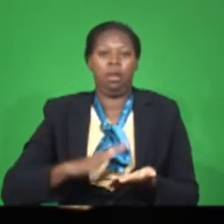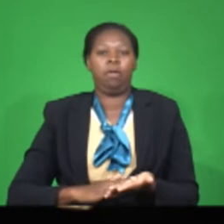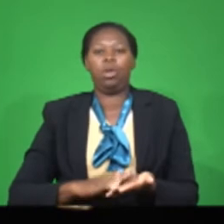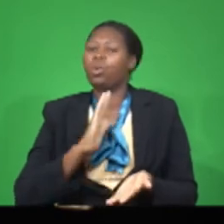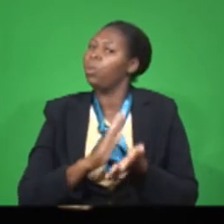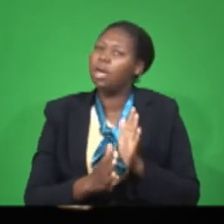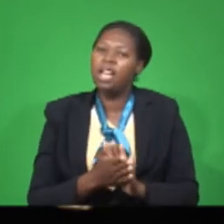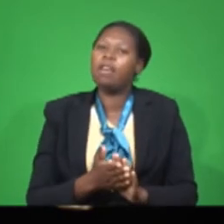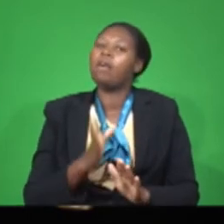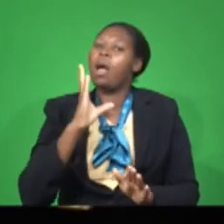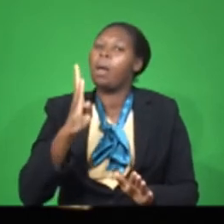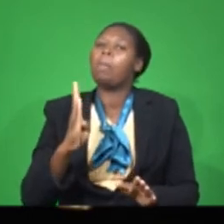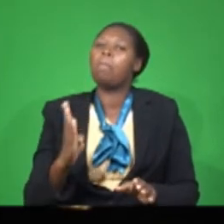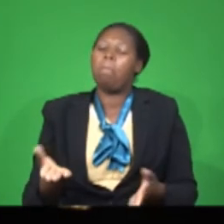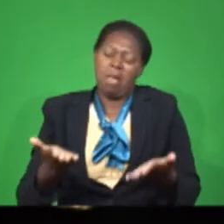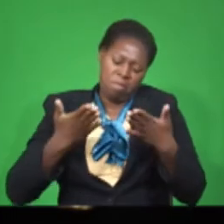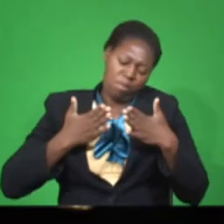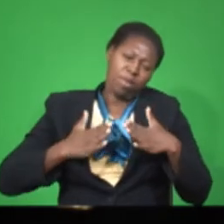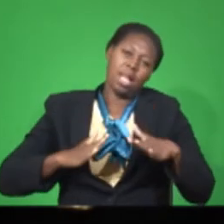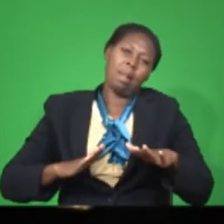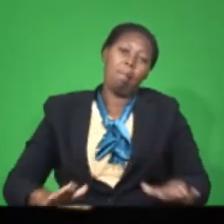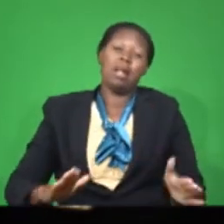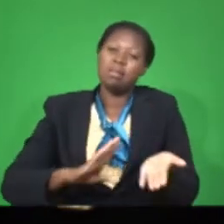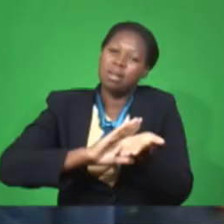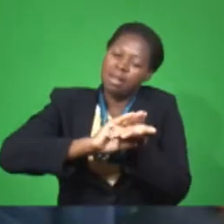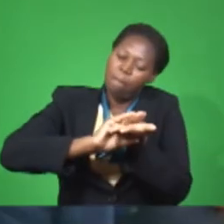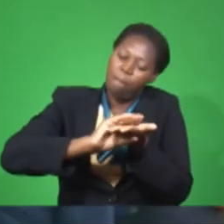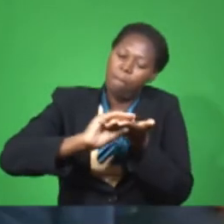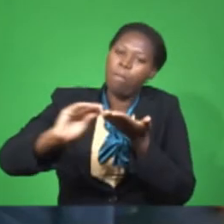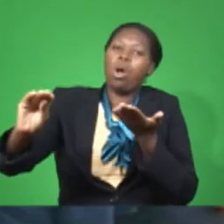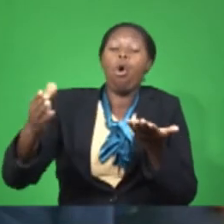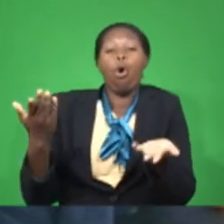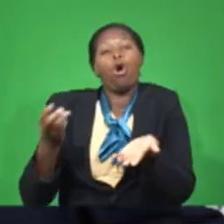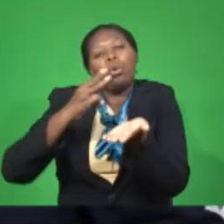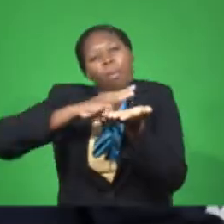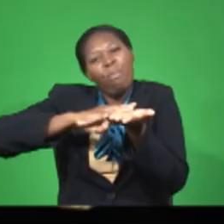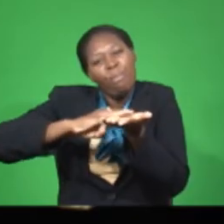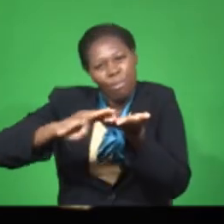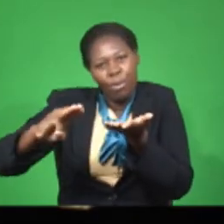wagadzirika kuve zvaunofanira kuve mukurayira kweshoko ramwari